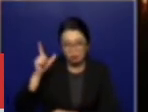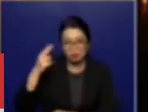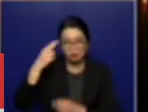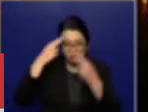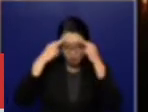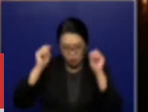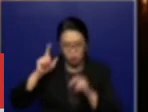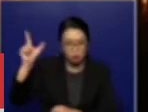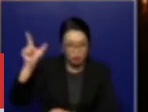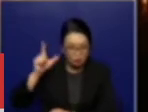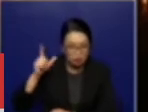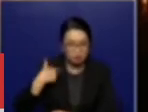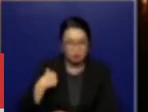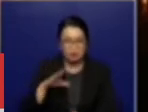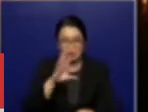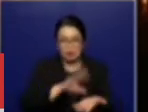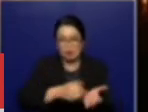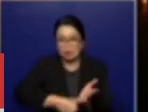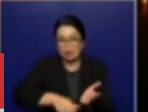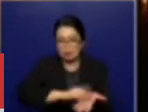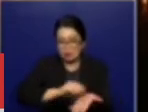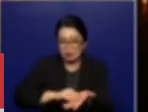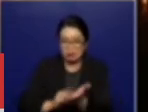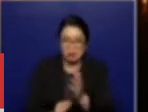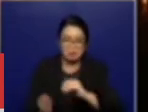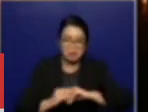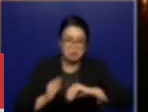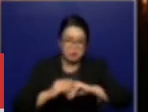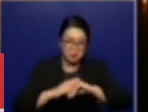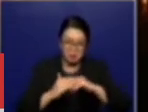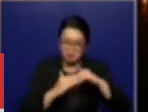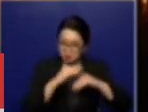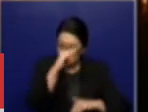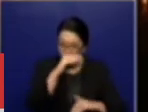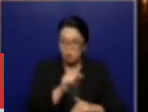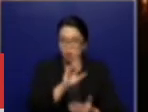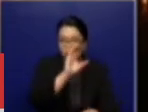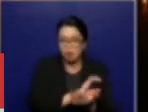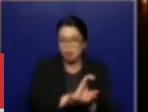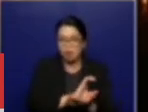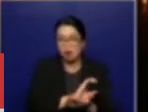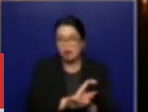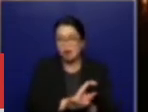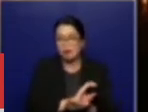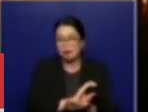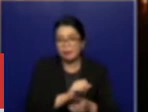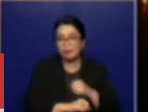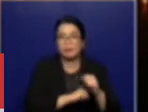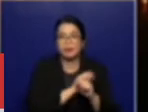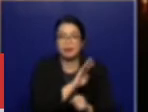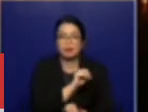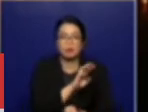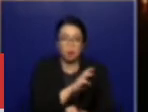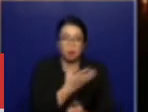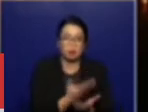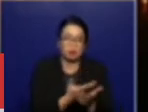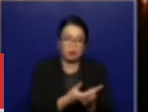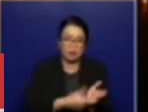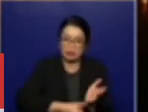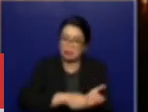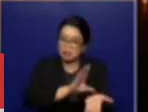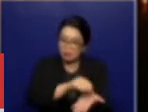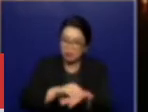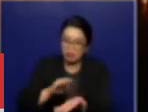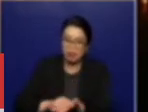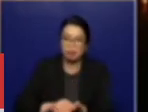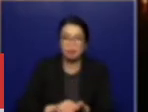ฐบาลจัดเก็บภาษีได้สูงกว่าประมาณการมาโดยตลอดโดยปีงบประมาณ46จัดเก็บได้สูงกว่าประมาณ